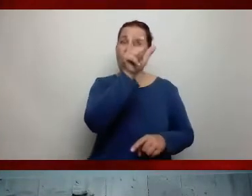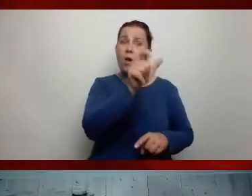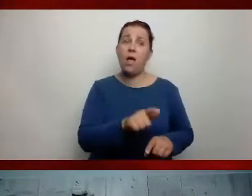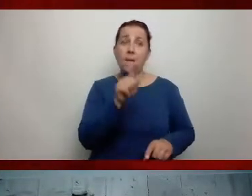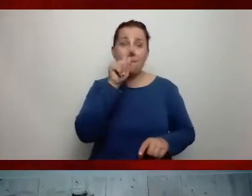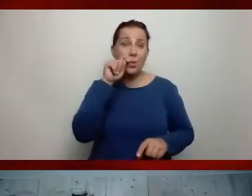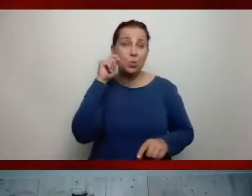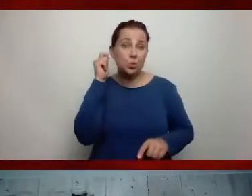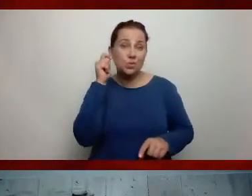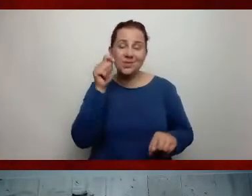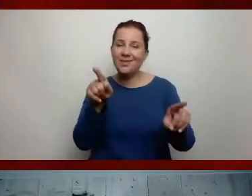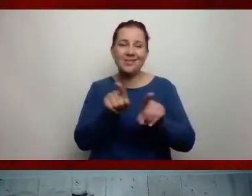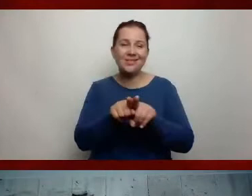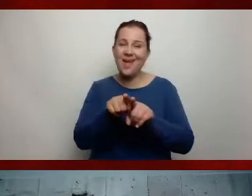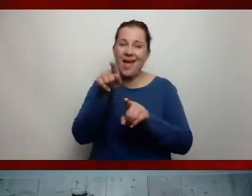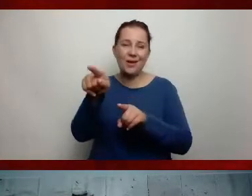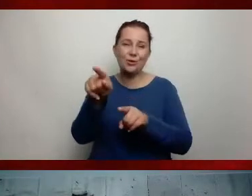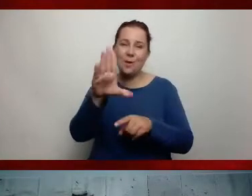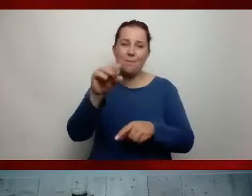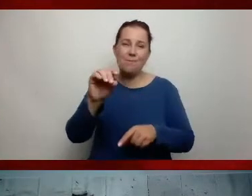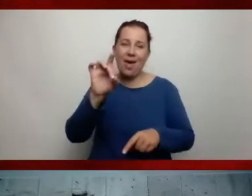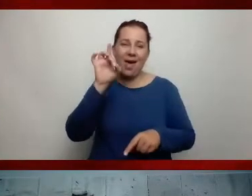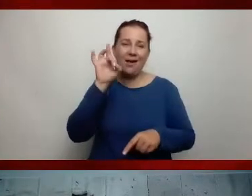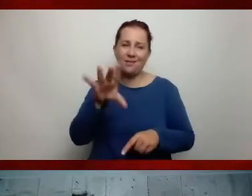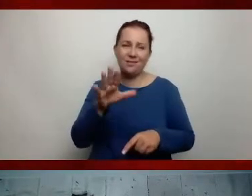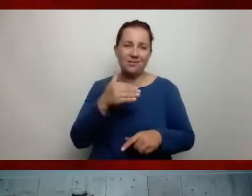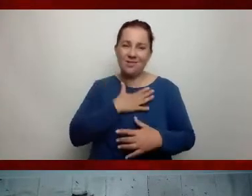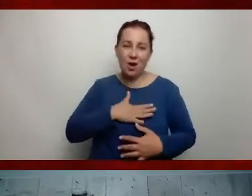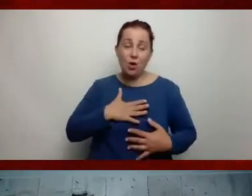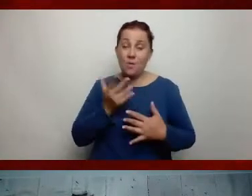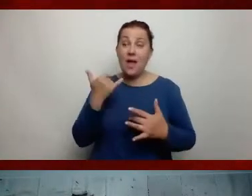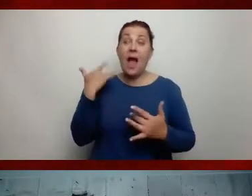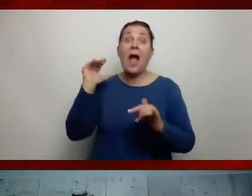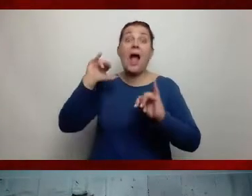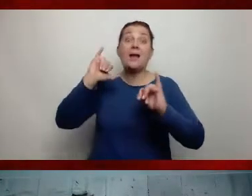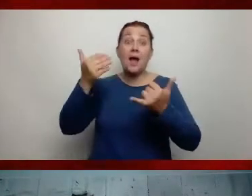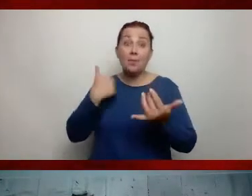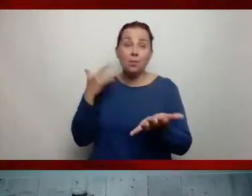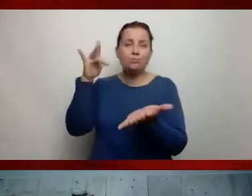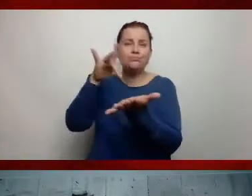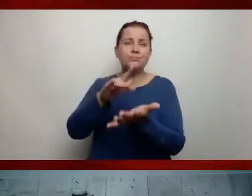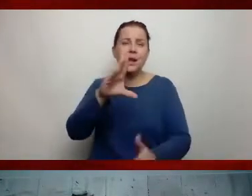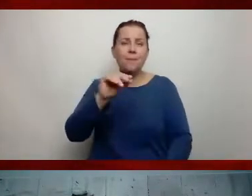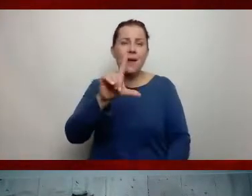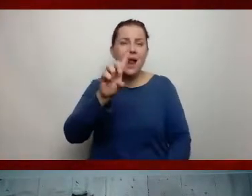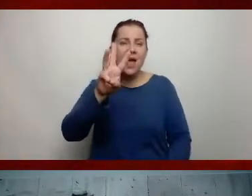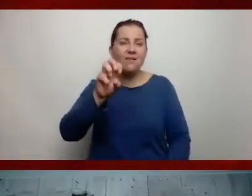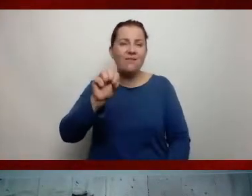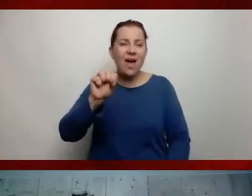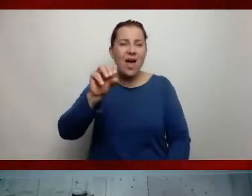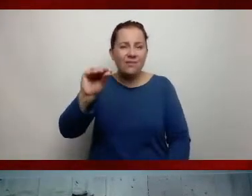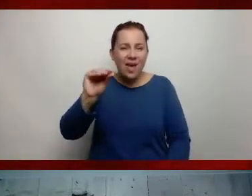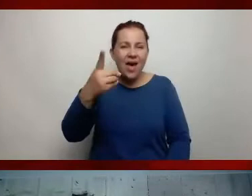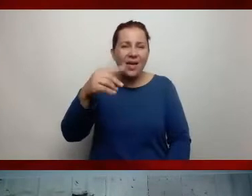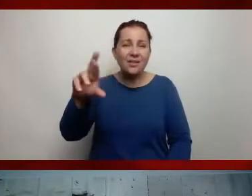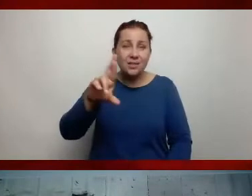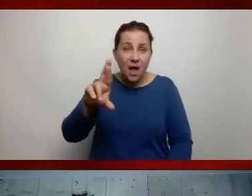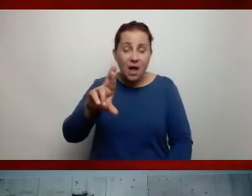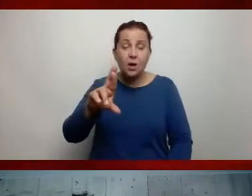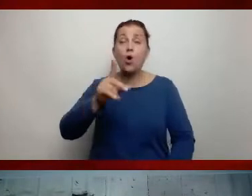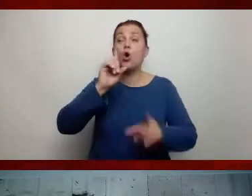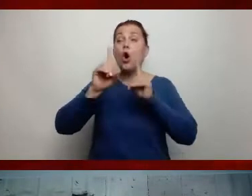polityki Beka Witkacy. Będąc w Belwederze, rozmawiając z żoną Piłsudskiego, Aleksandrą, wprost